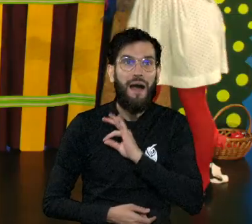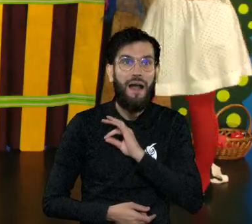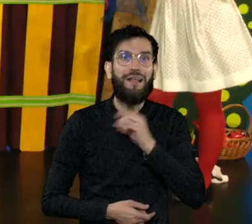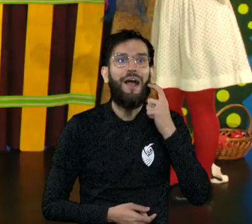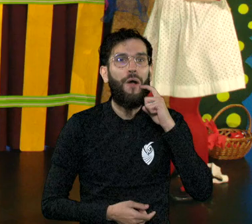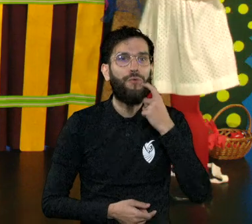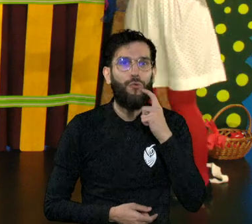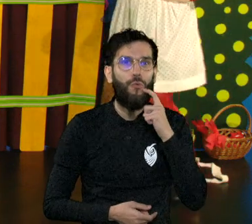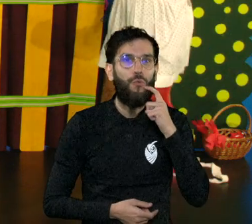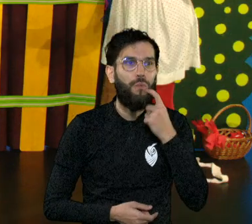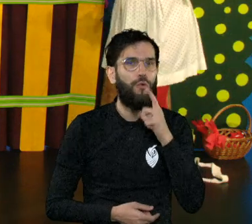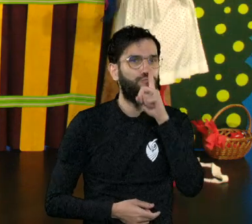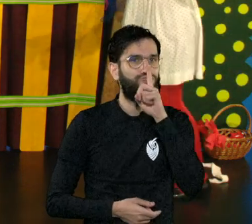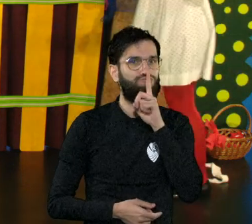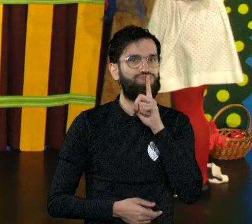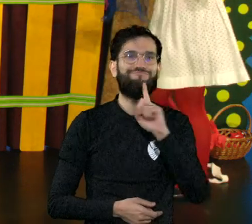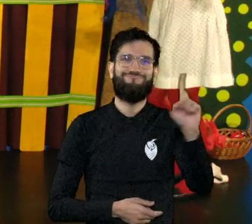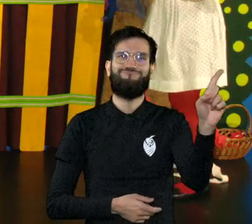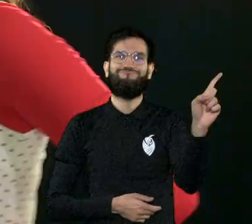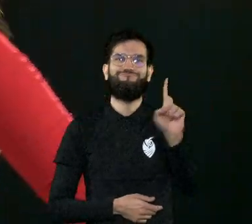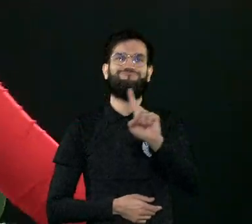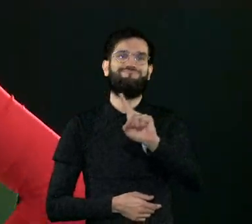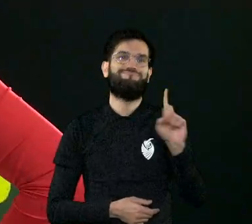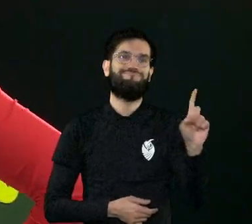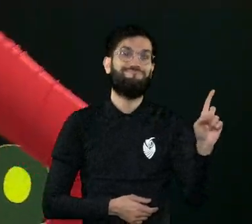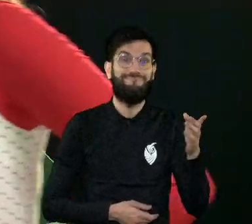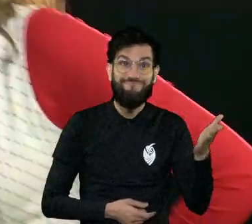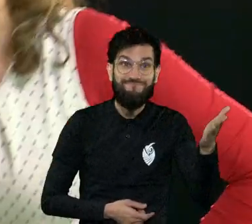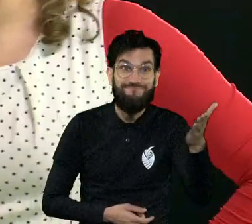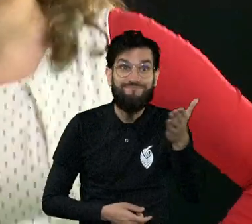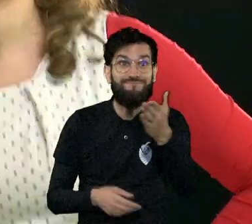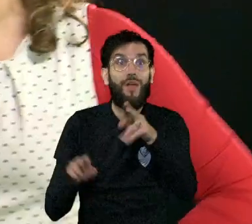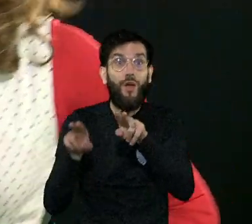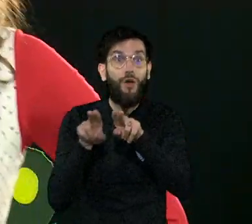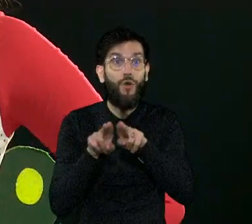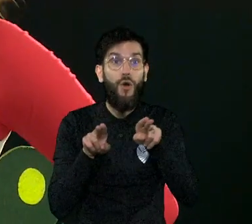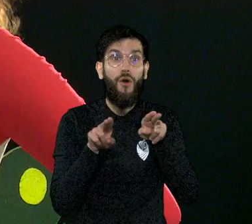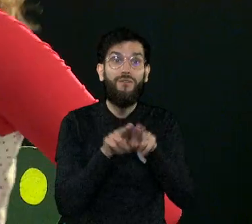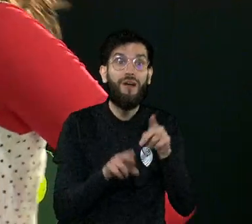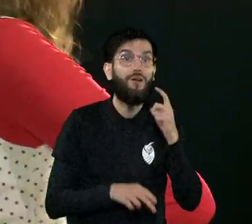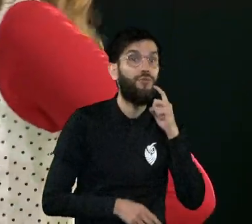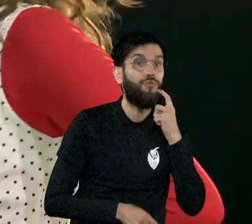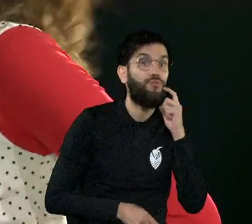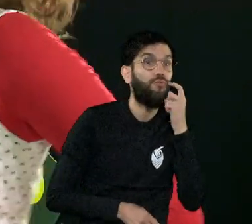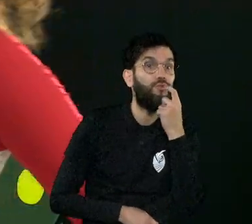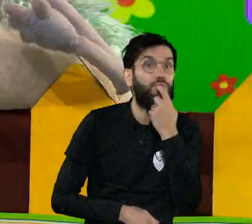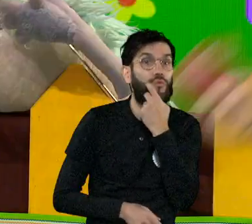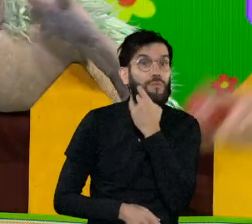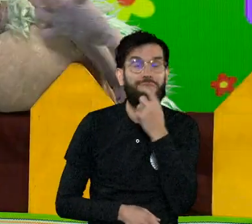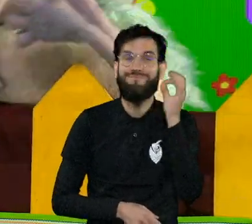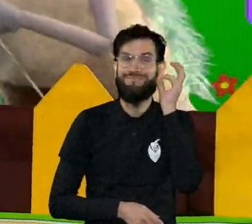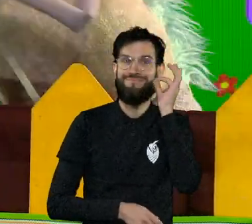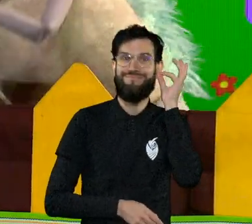zúbok nesmutí, ani vaše zúbky nebudú smútiť, ak budú čisté.